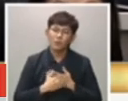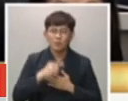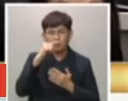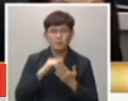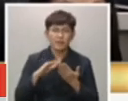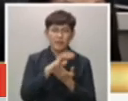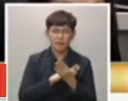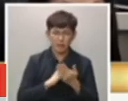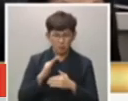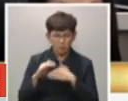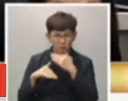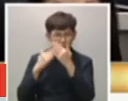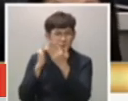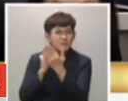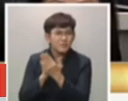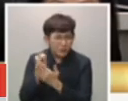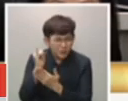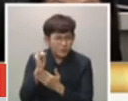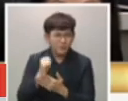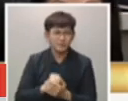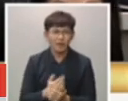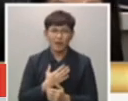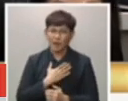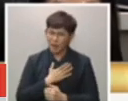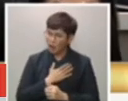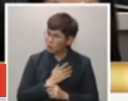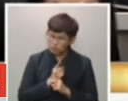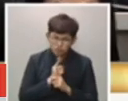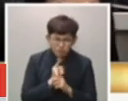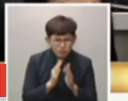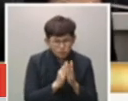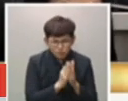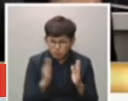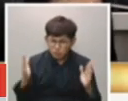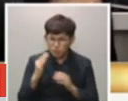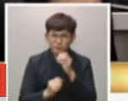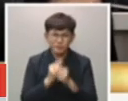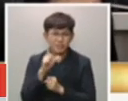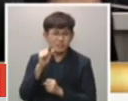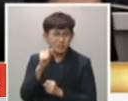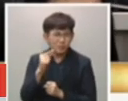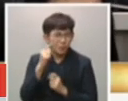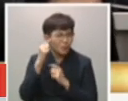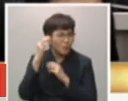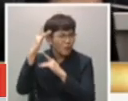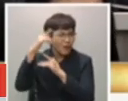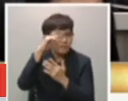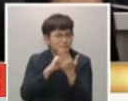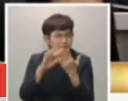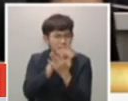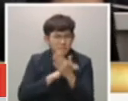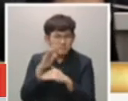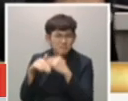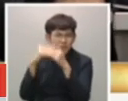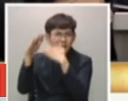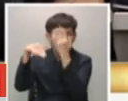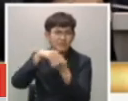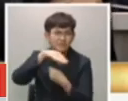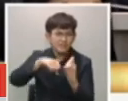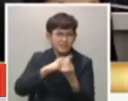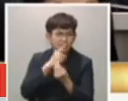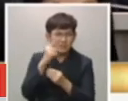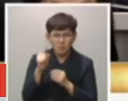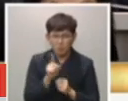างละเราไปกับท่านนายกอีก20ปีเราจะเห็นแสงสว่างประเทศไทยจะเจริญรุ่งเรืองเศรษฐกิจไทยจะเฟื่อง